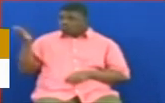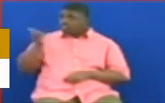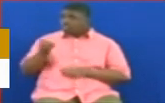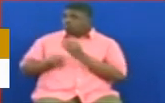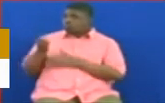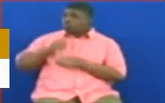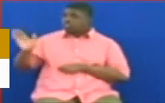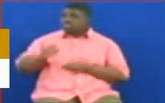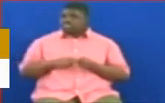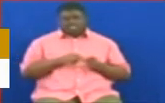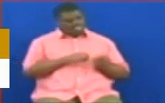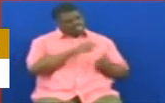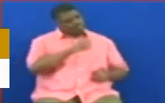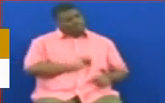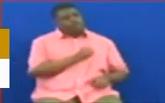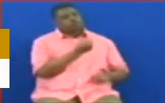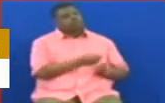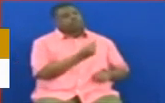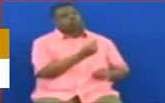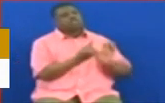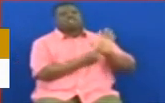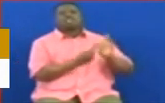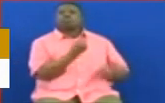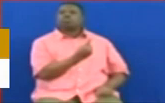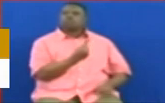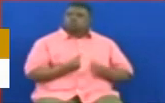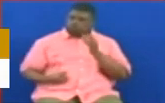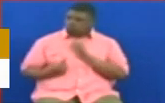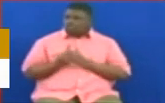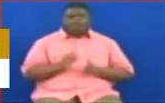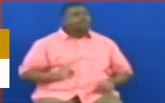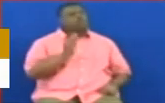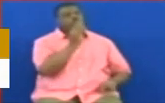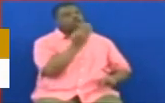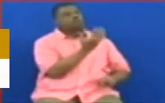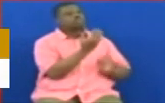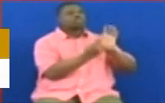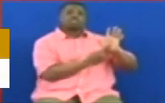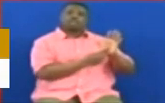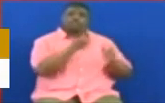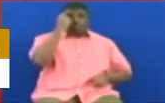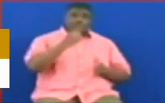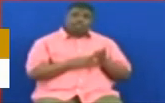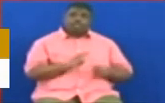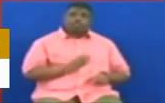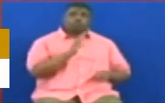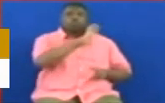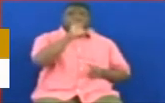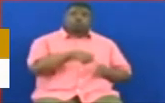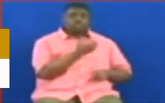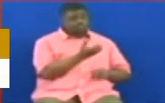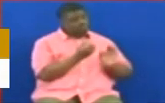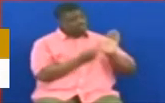nje za thamani ya shilingi milioni 161 kutoka kwenye bilioni 56. Na maana yake zile bilioni zote 56